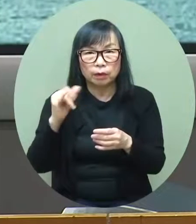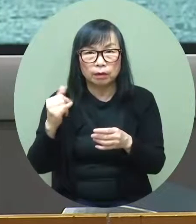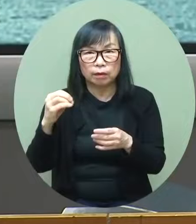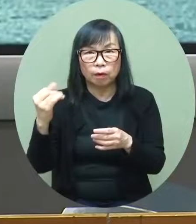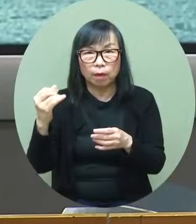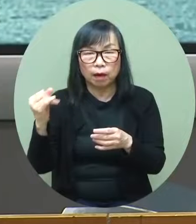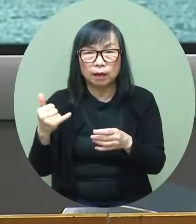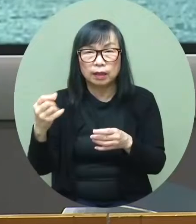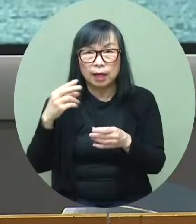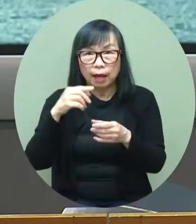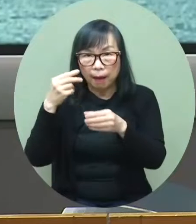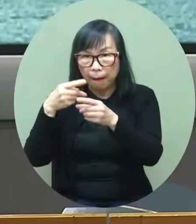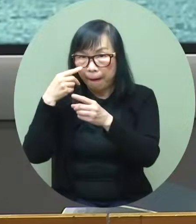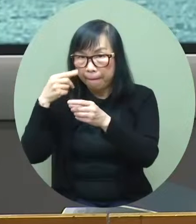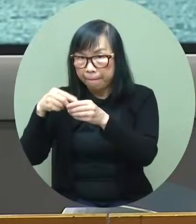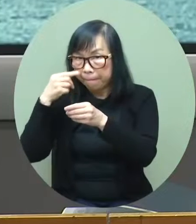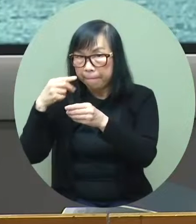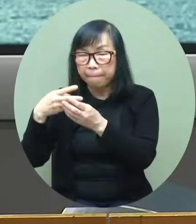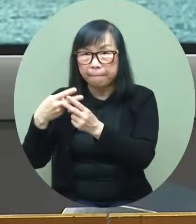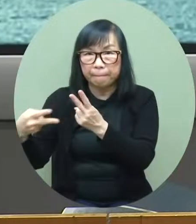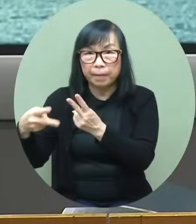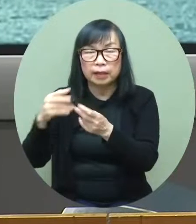742,603宗是核酸檢測陽性，還有